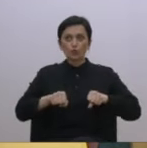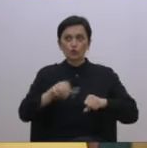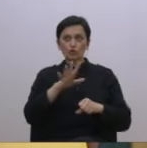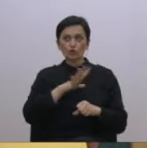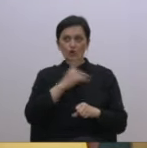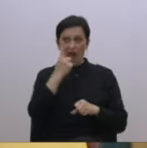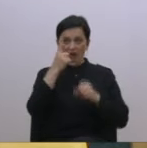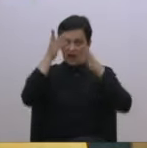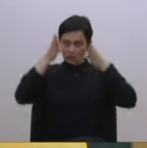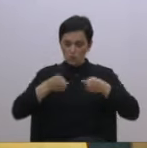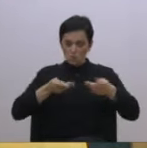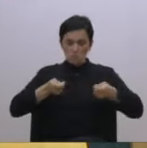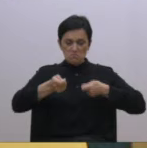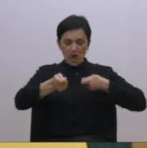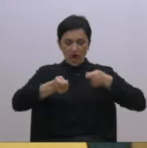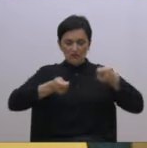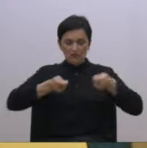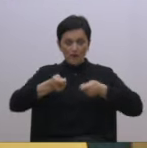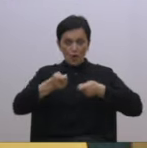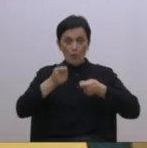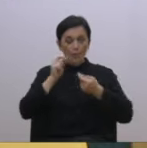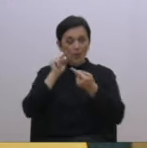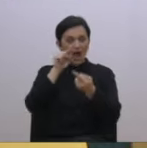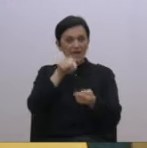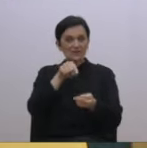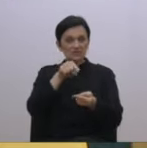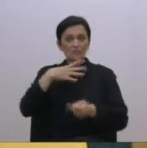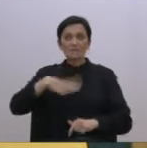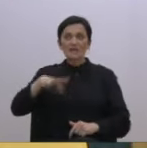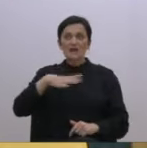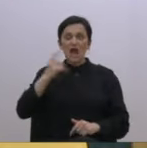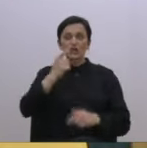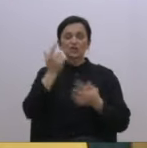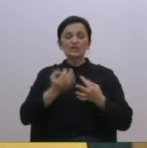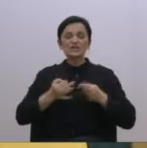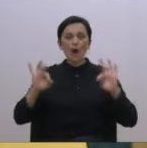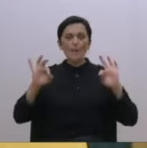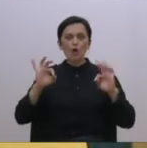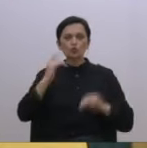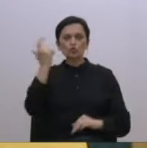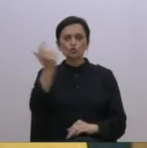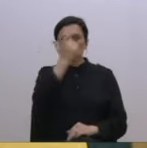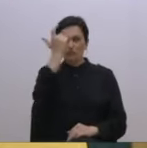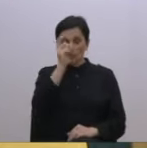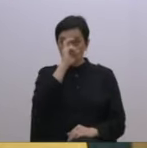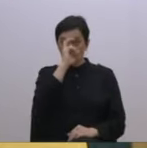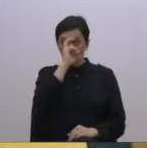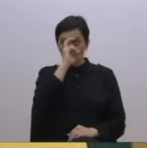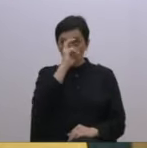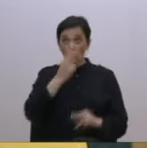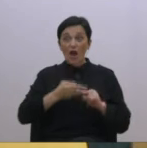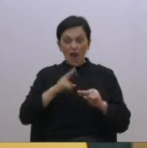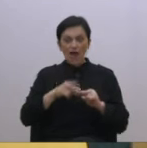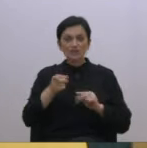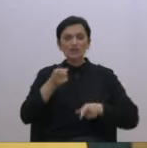იყო ერთპიროვნული მართველობა და რომელიც ეწინააღმდეგებოდა ქართულ დამოუკიდებელ სუვერენულ სახელმწიფოს. აი ეს